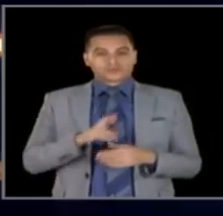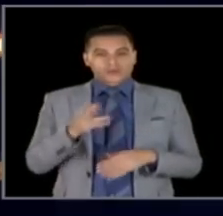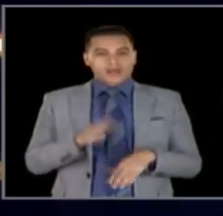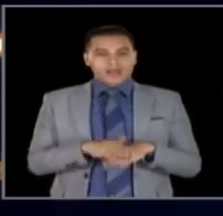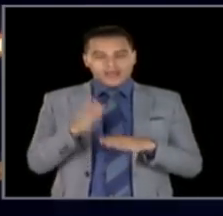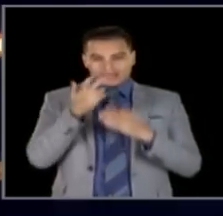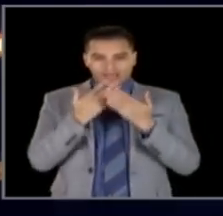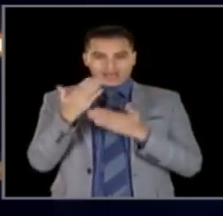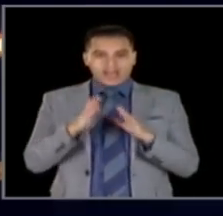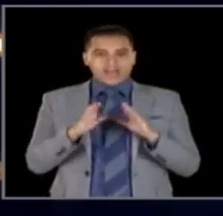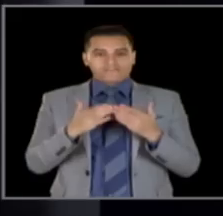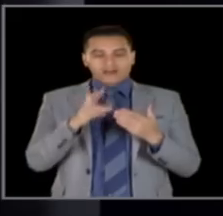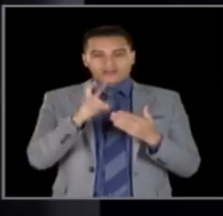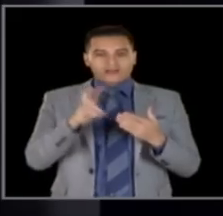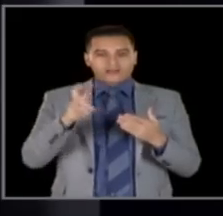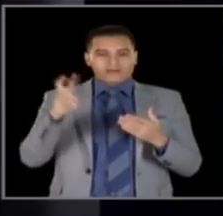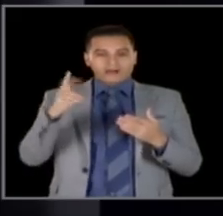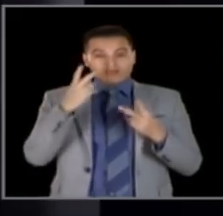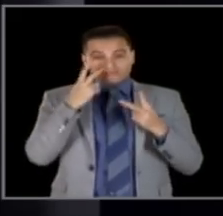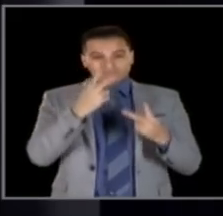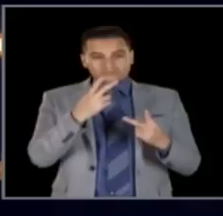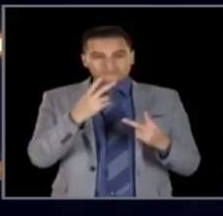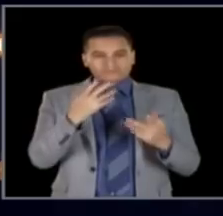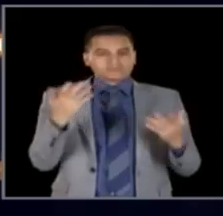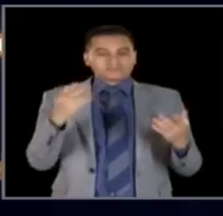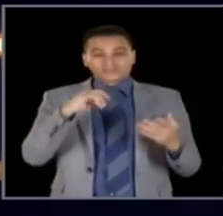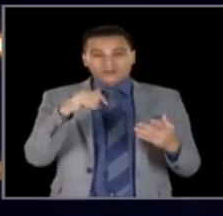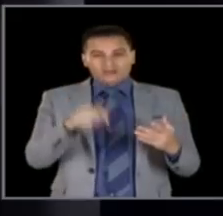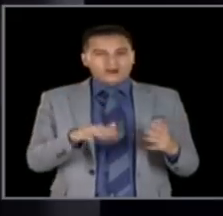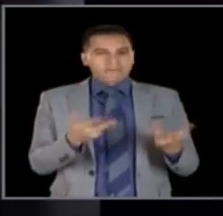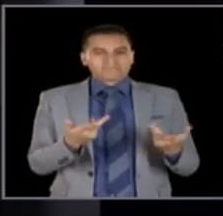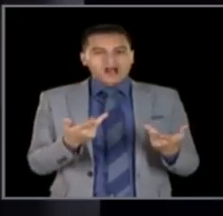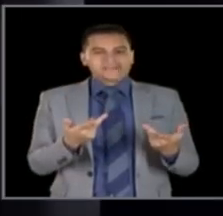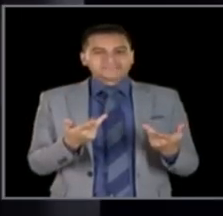التاريخ لفريق 3 سبعات. إيه رأيكم؟ هتاخدوا جوكر؟